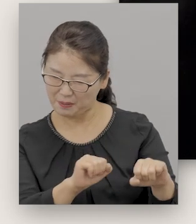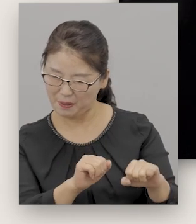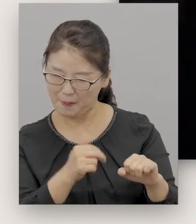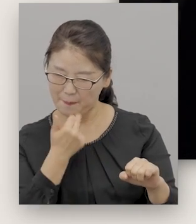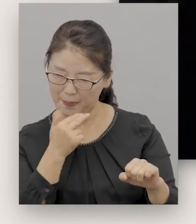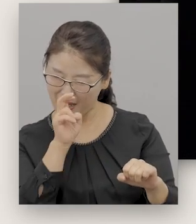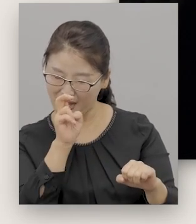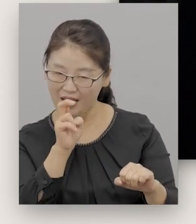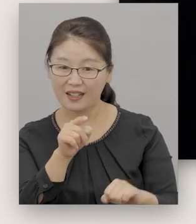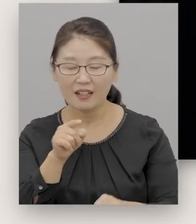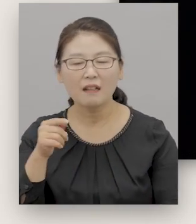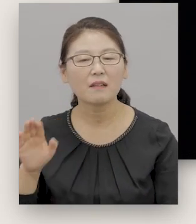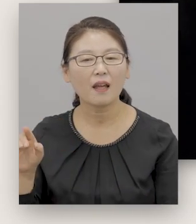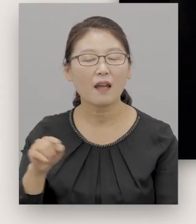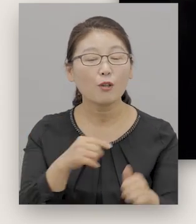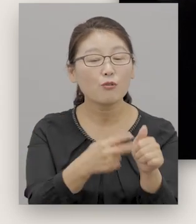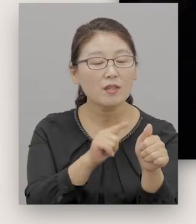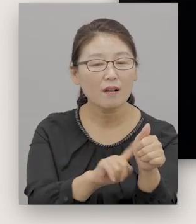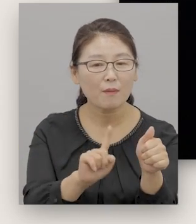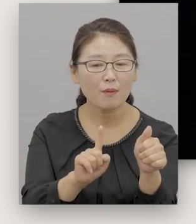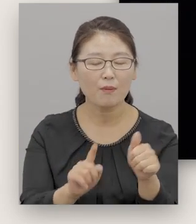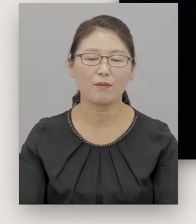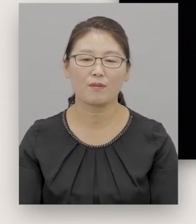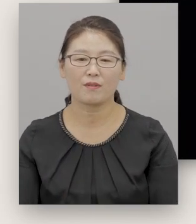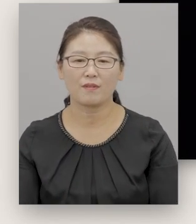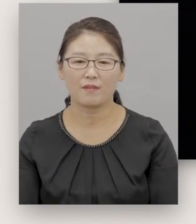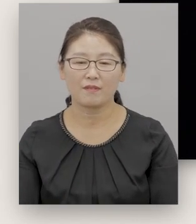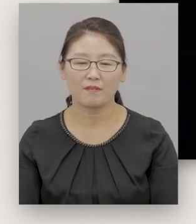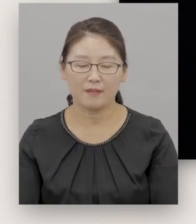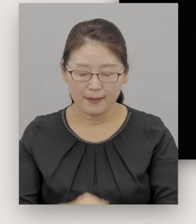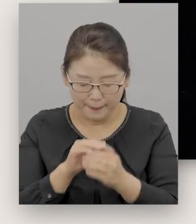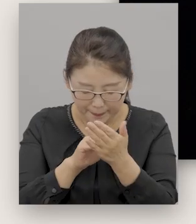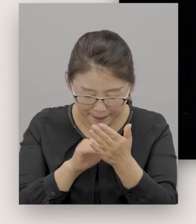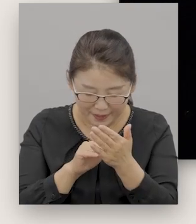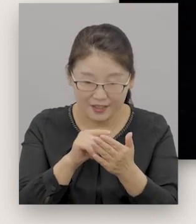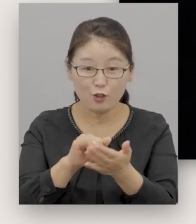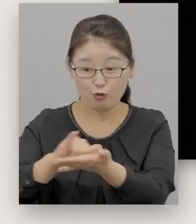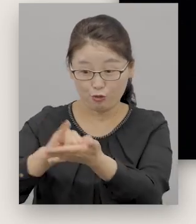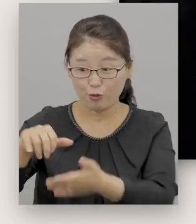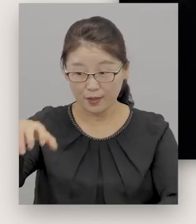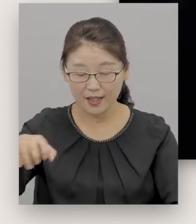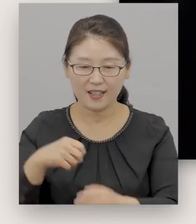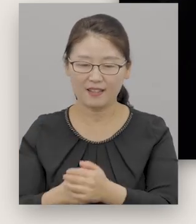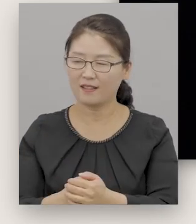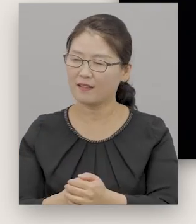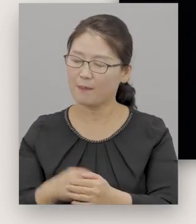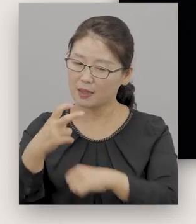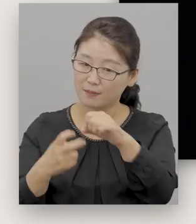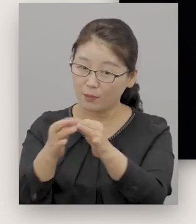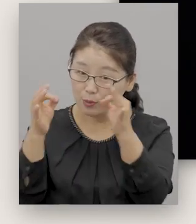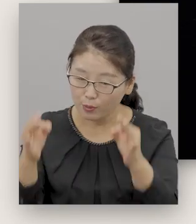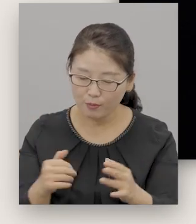하지 않았었으니까요. 뒷샹은 그 동안에 뉴욕에 있는 스튜디오에서 남몰래 20년 동안 한